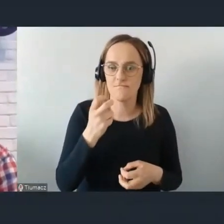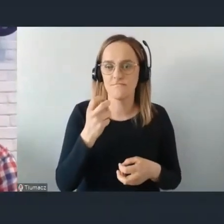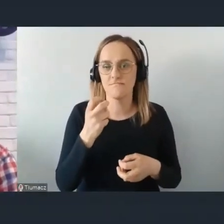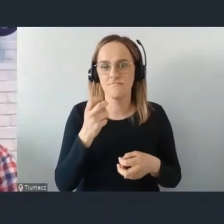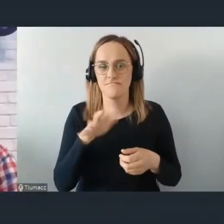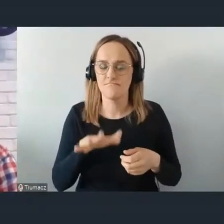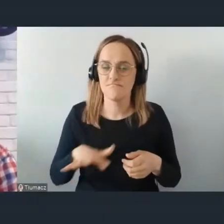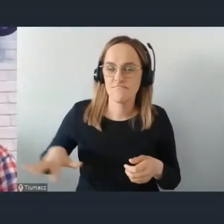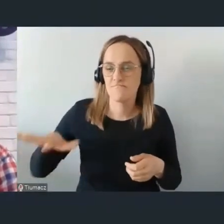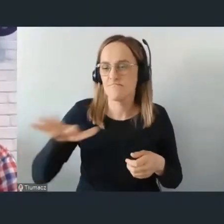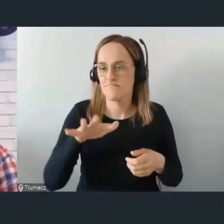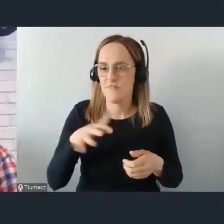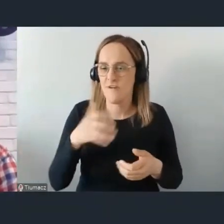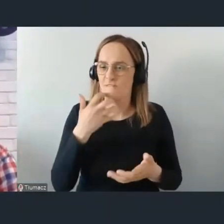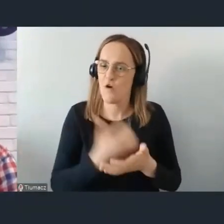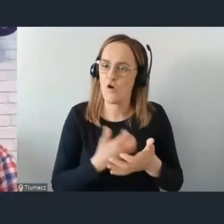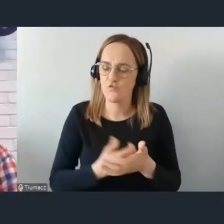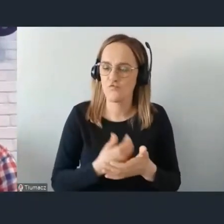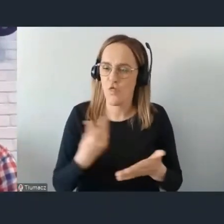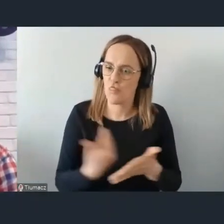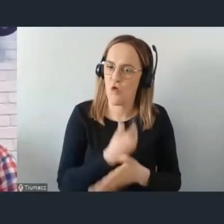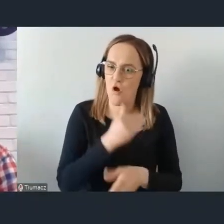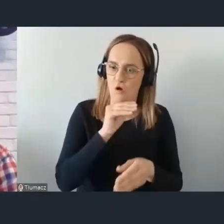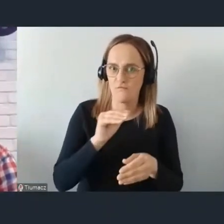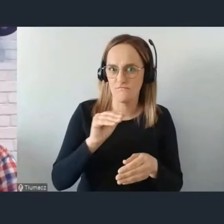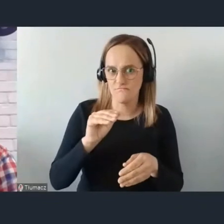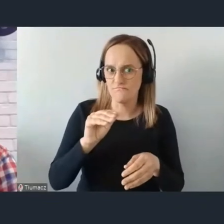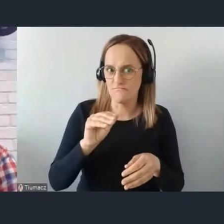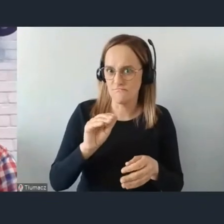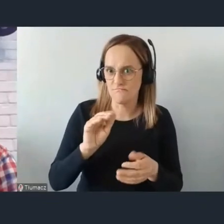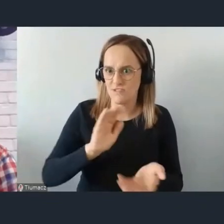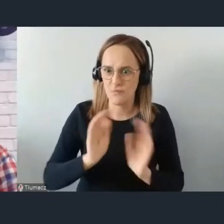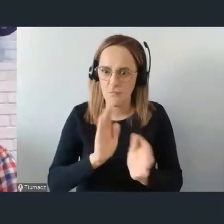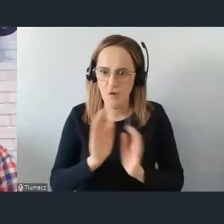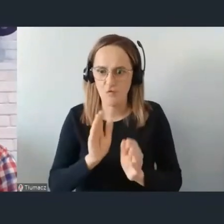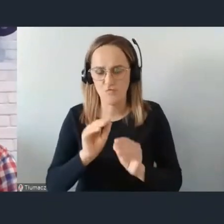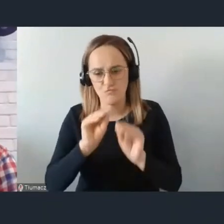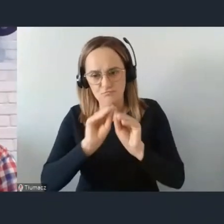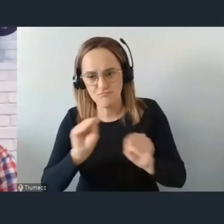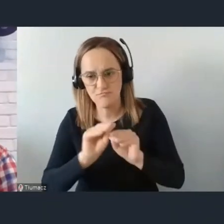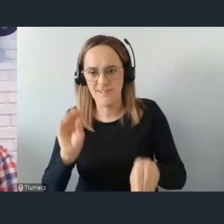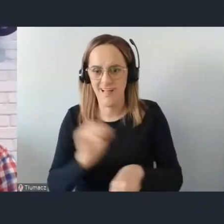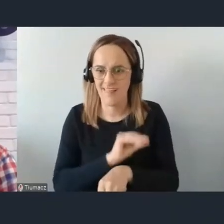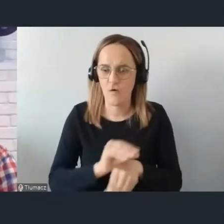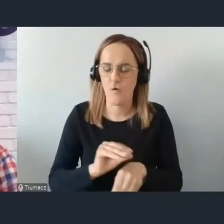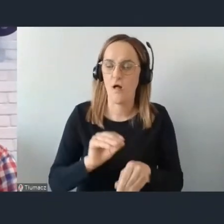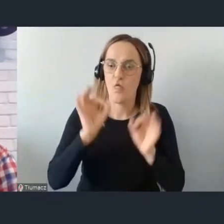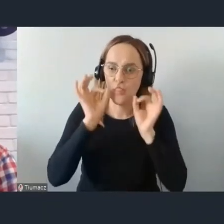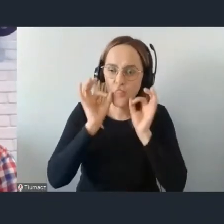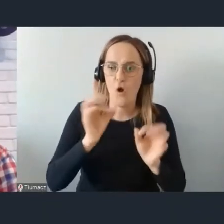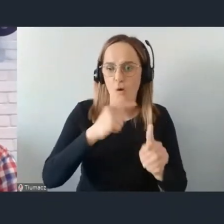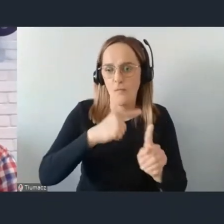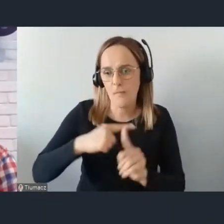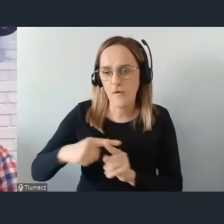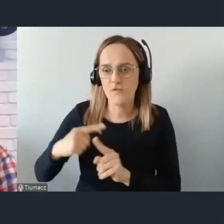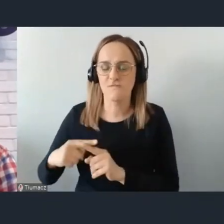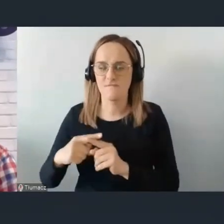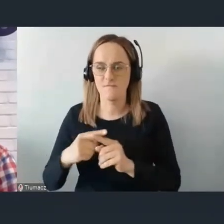wokół wykorzystania nowych technologii w edukacji oraz promowania pozytywnych zachowań w sieci, takich na przykład